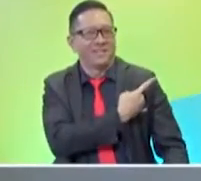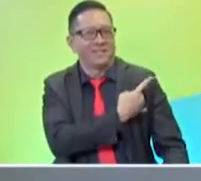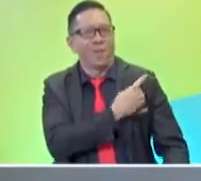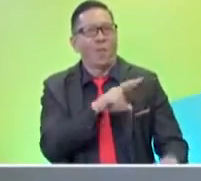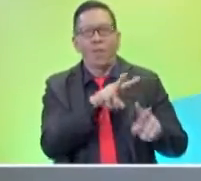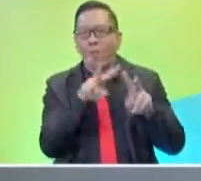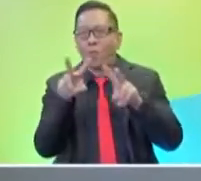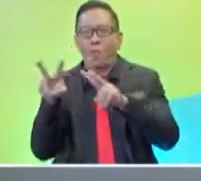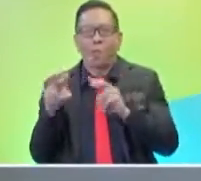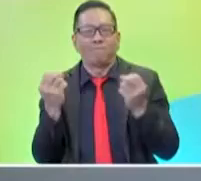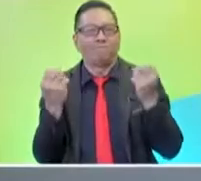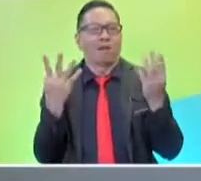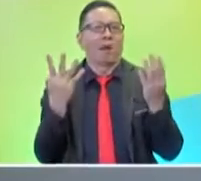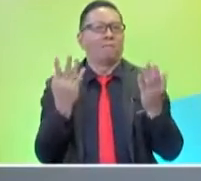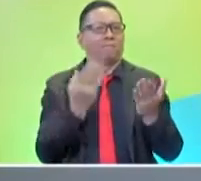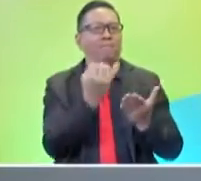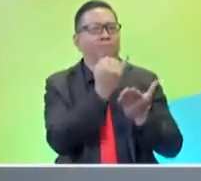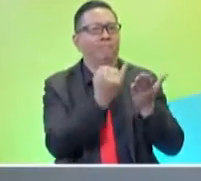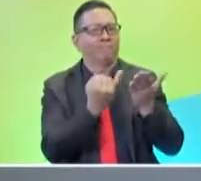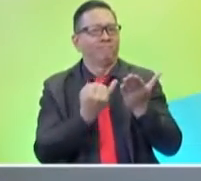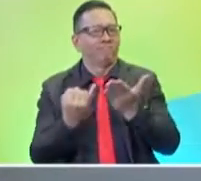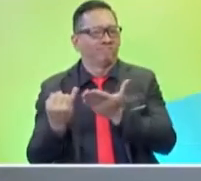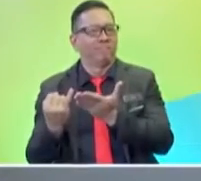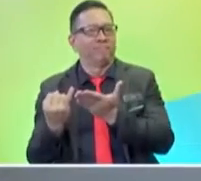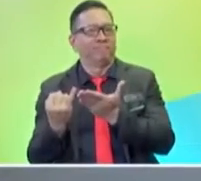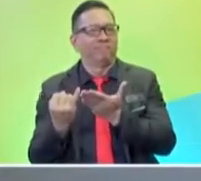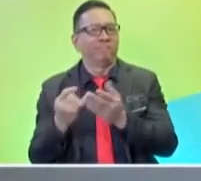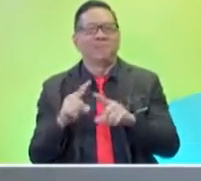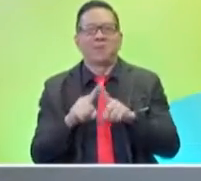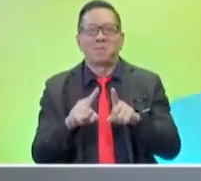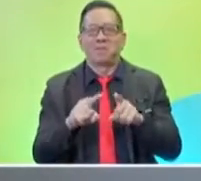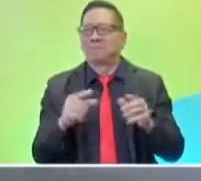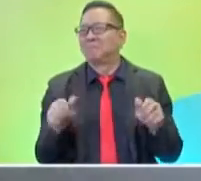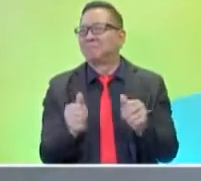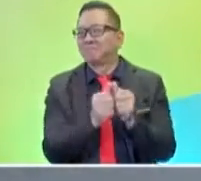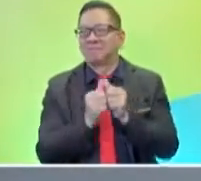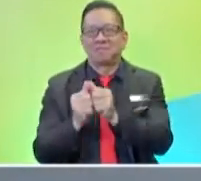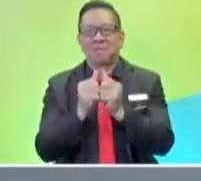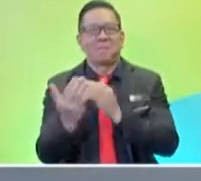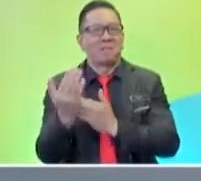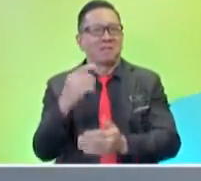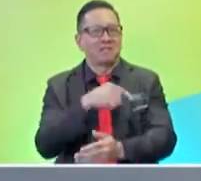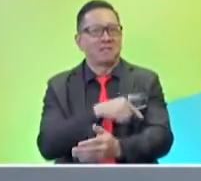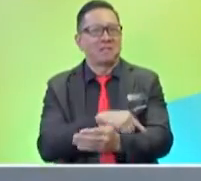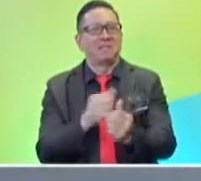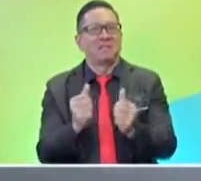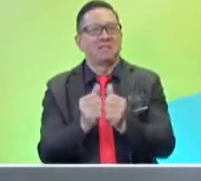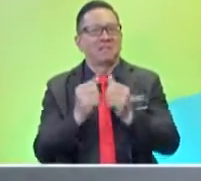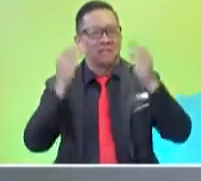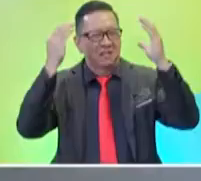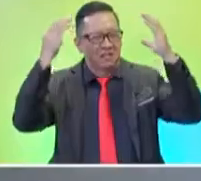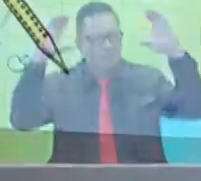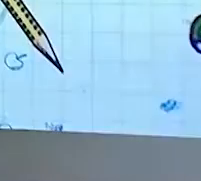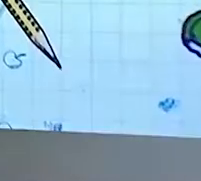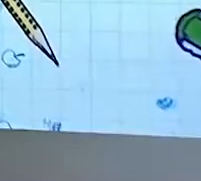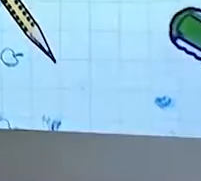ada banyak sangat bahan-bahan seni. Tetapi sebelum itu, di studio turut serta bersama dengan kita pada hari ini, Cikgu Juru Bahasa